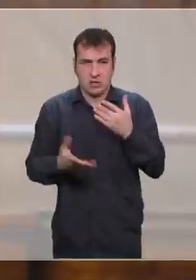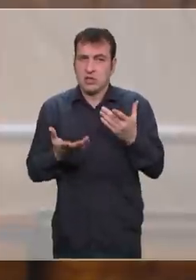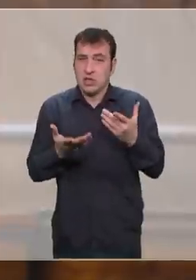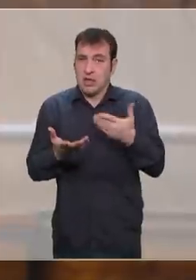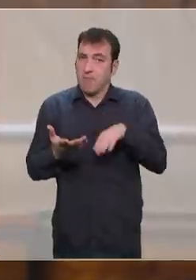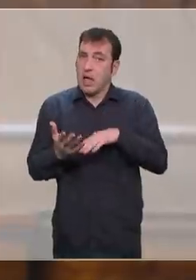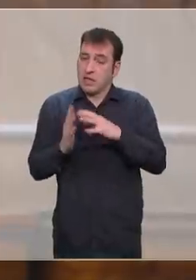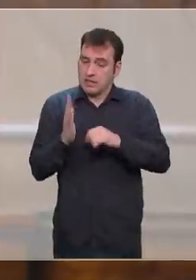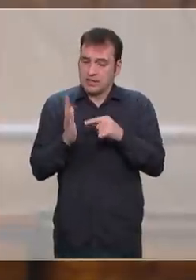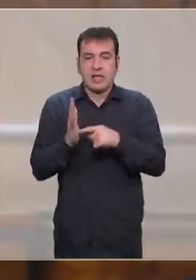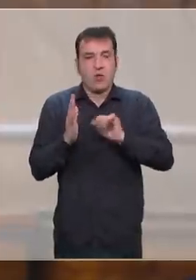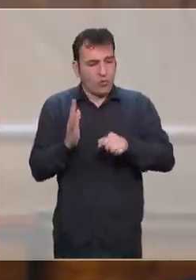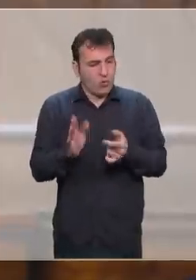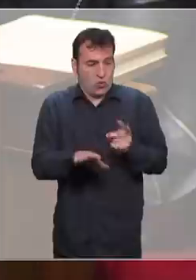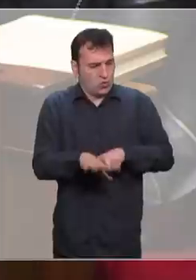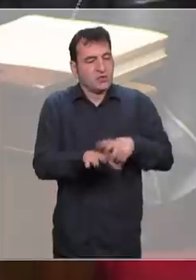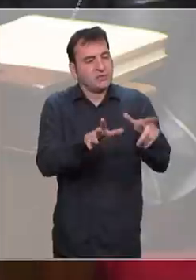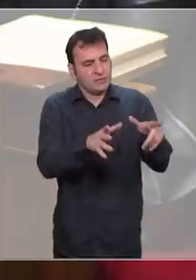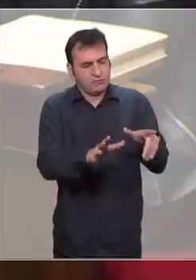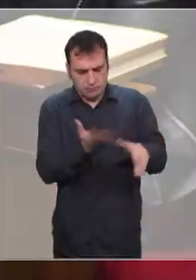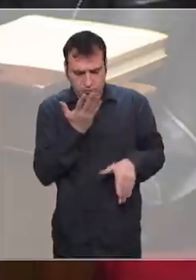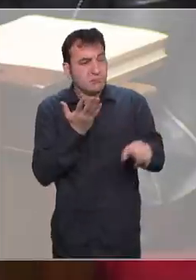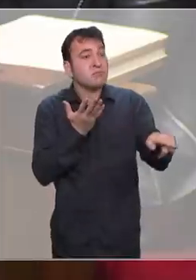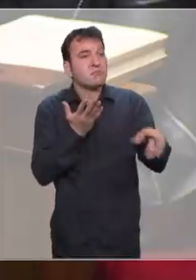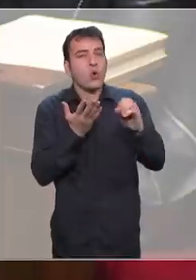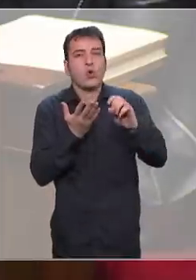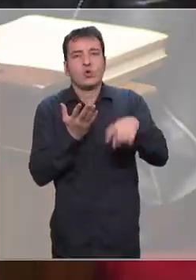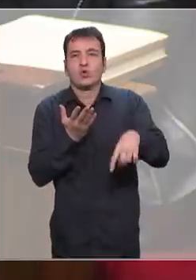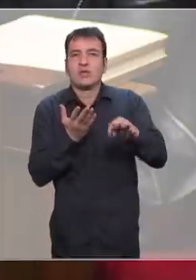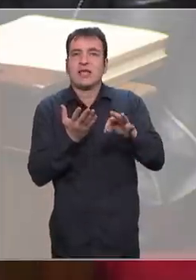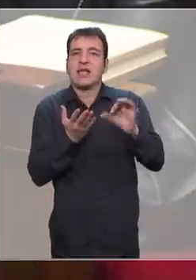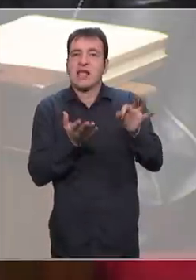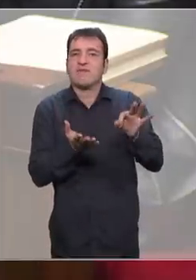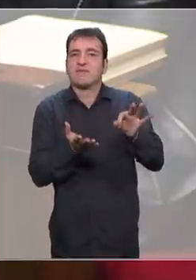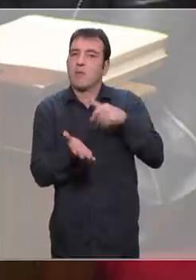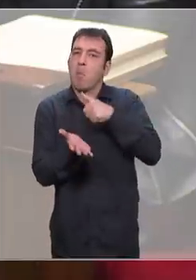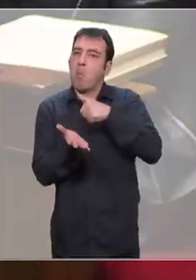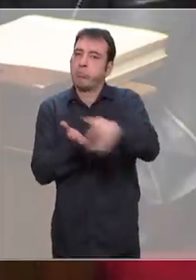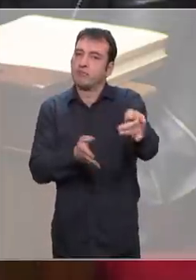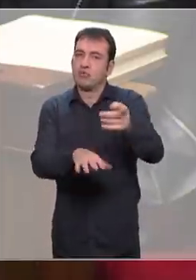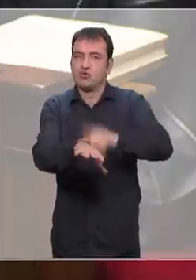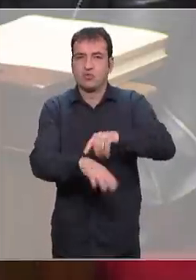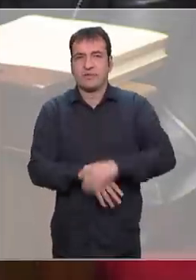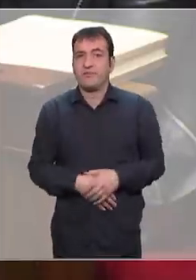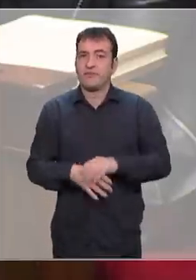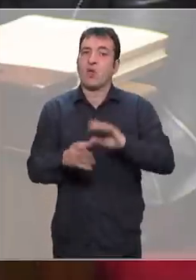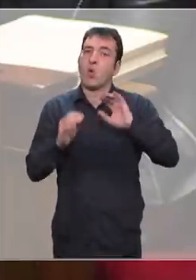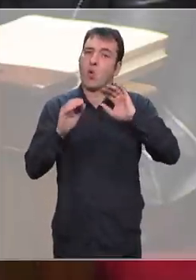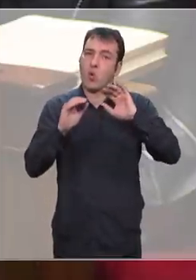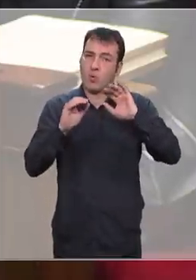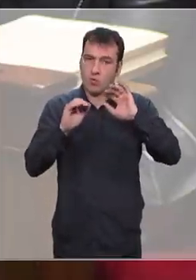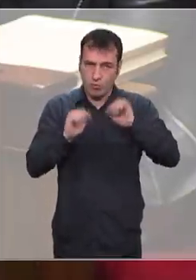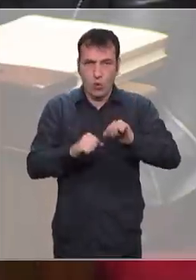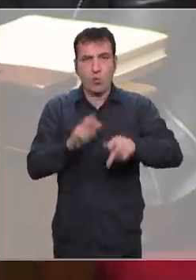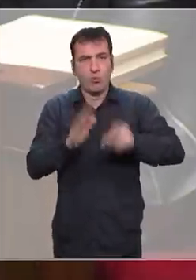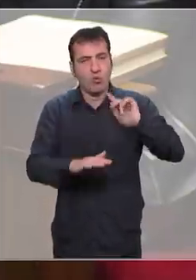de l'éloignement. Nous devons aller encore plus loin. Le gouvernement aura ainsi l'occasion de formuler ses propositions